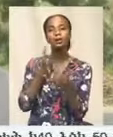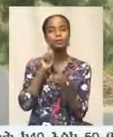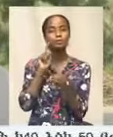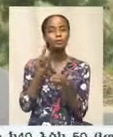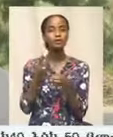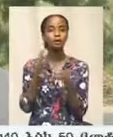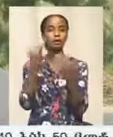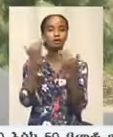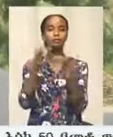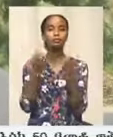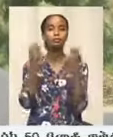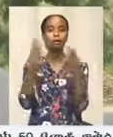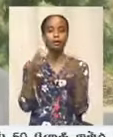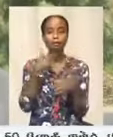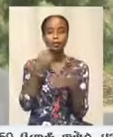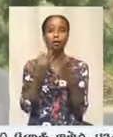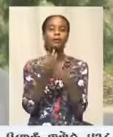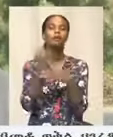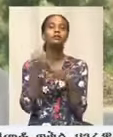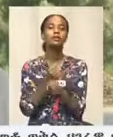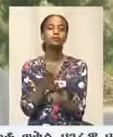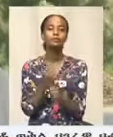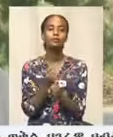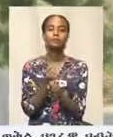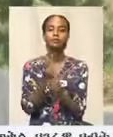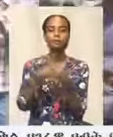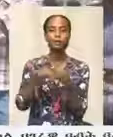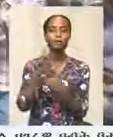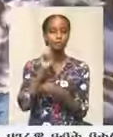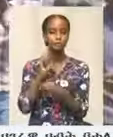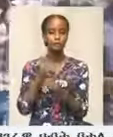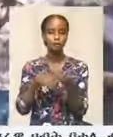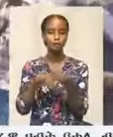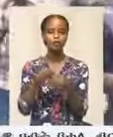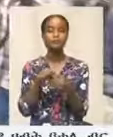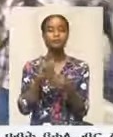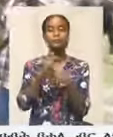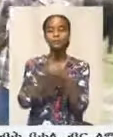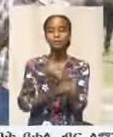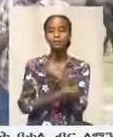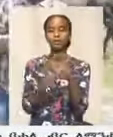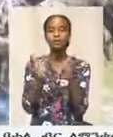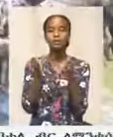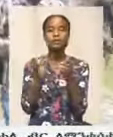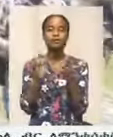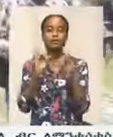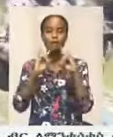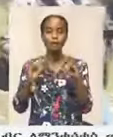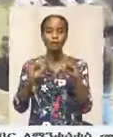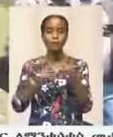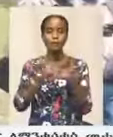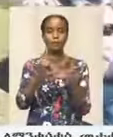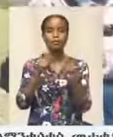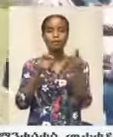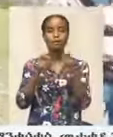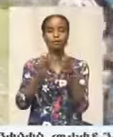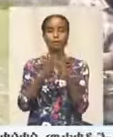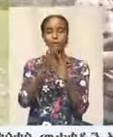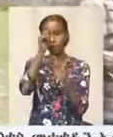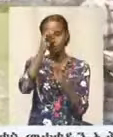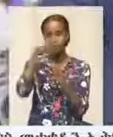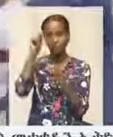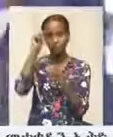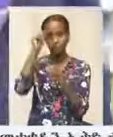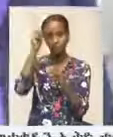በዛ ልክ ግን በርከት ያሉ የልማት ስራዎች የሚሰሩበት አካባቢ ነው ይሄ አካባቢ። በድርጅቱ የሬዲዮ ዜናና ፕሮግራም ዳይሬክተር የሆኑት አቶ ታደሰ